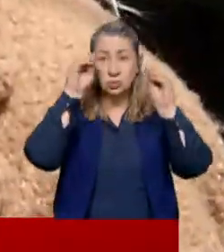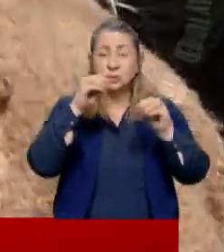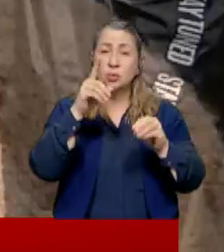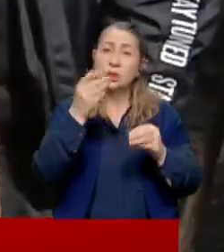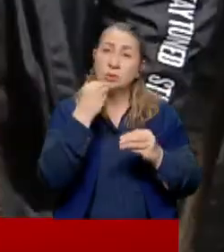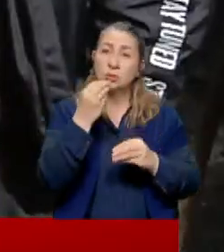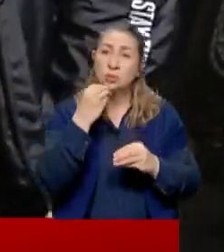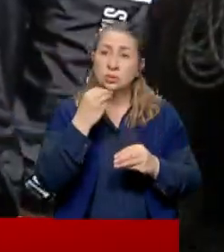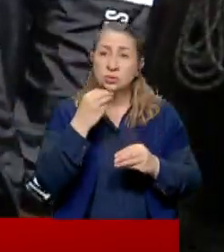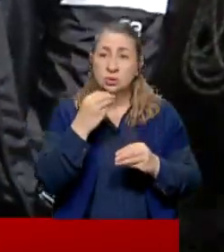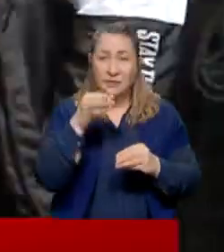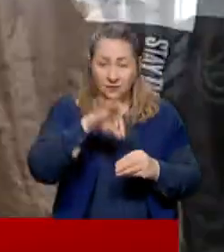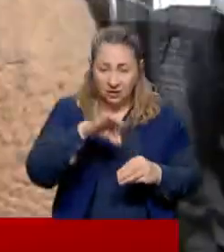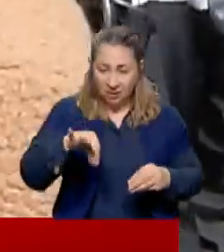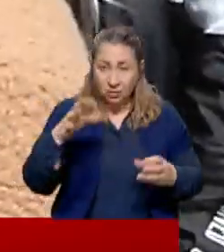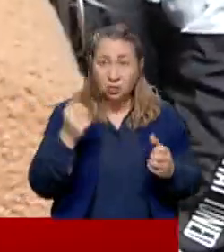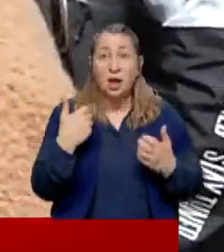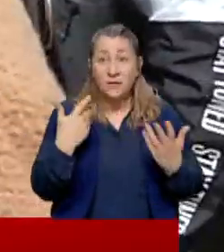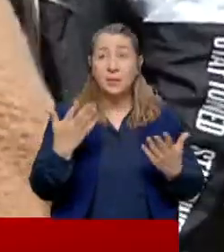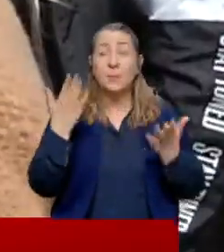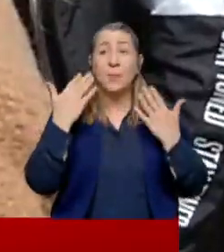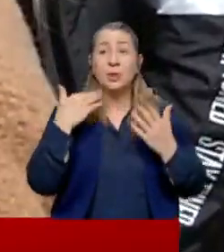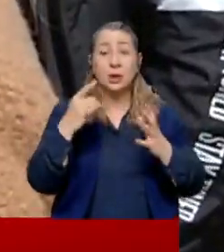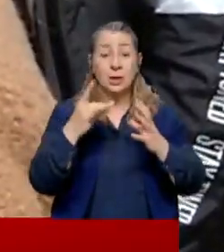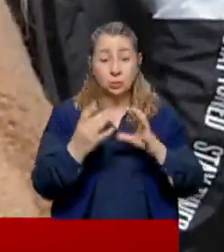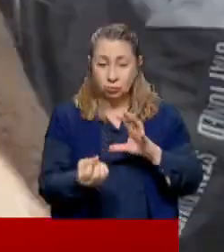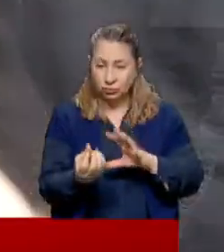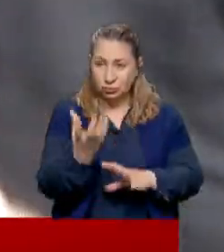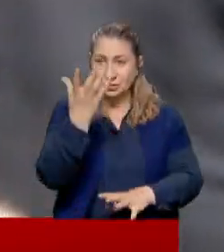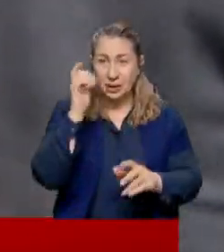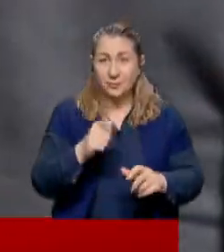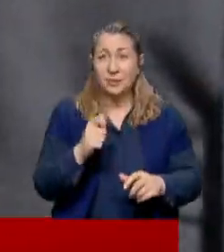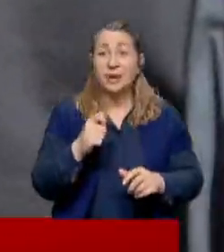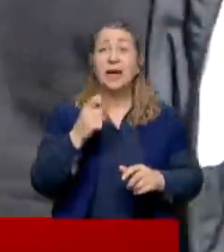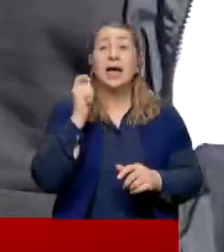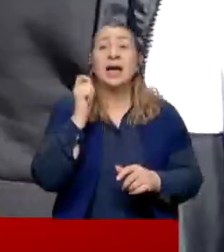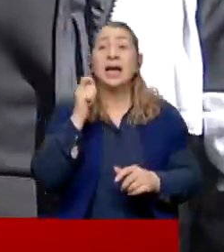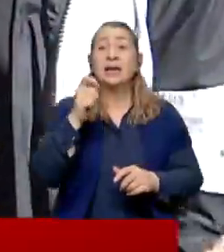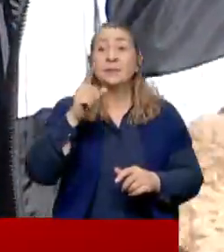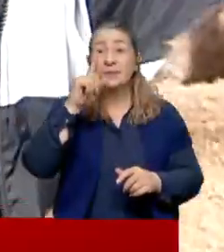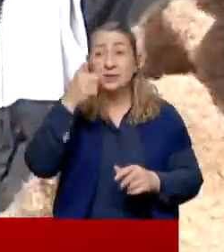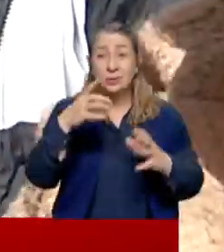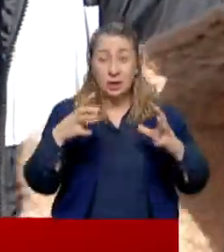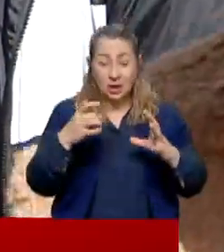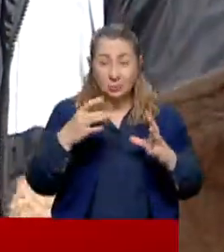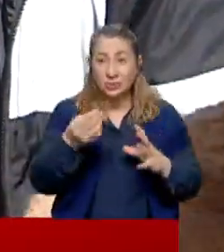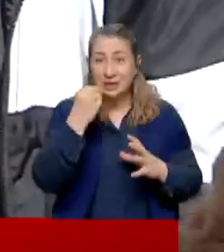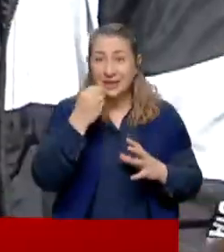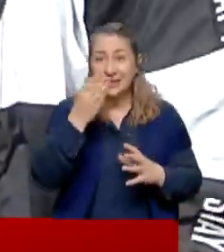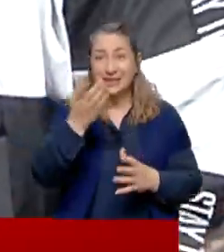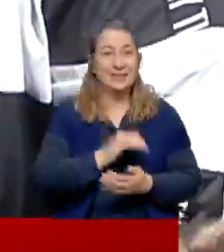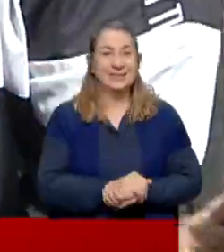Evet alacaksın Evet ben balkonda biliyor musunuz tek başına karpuzu